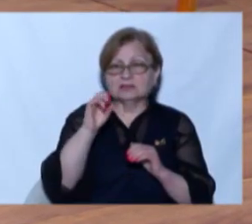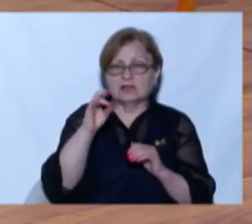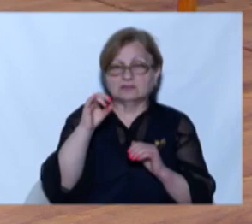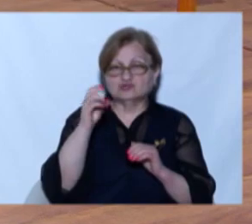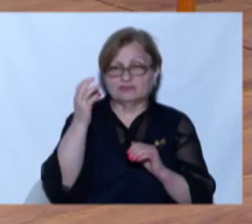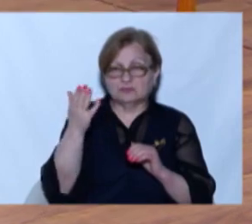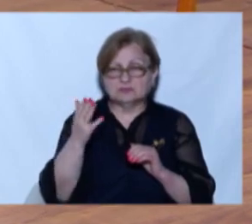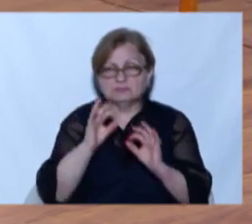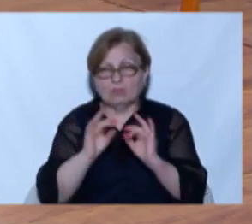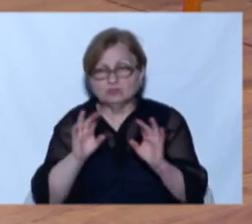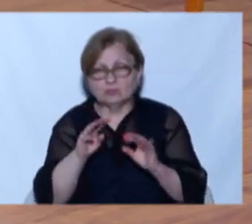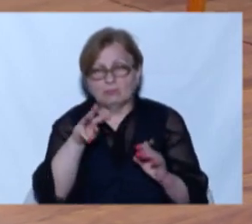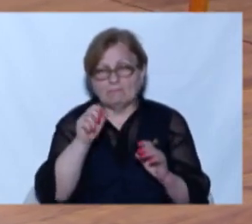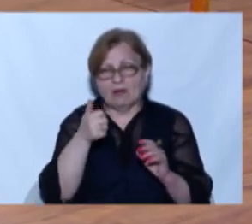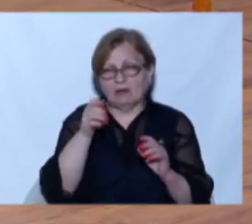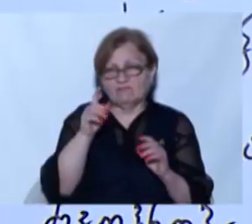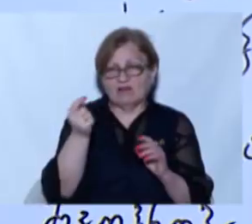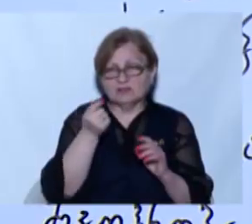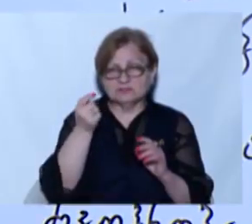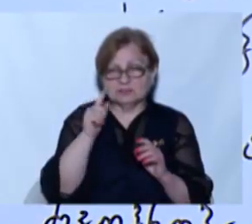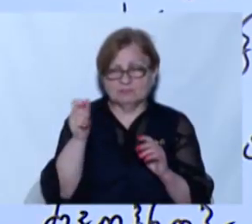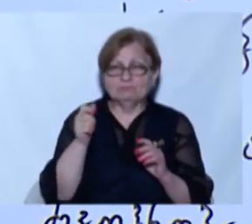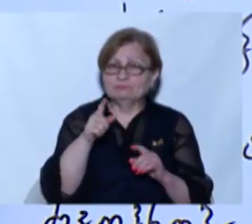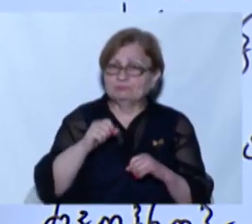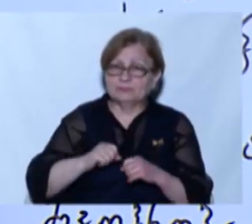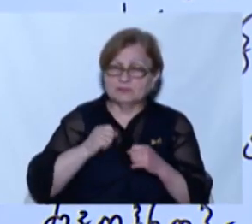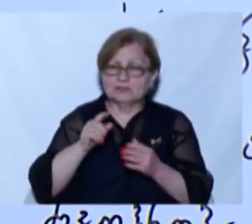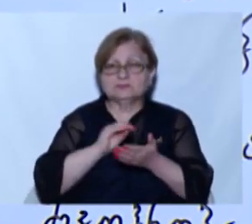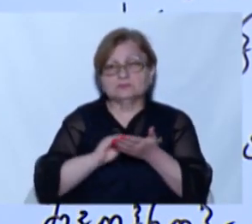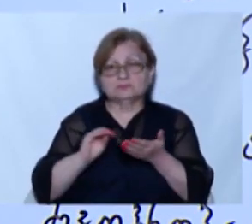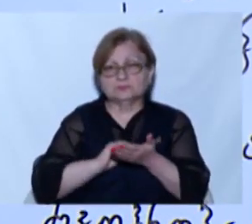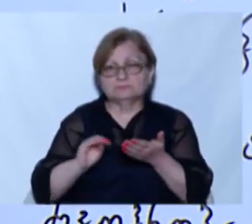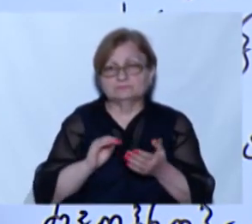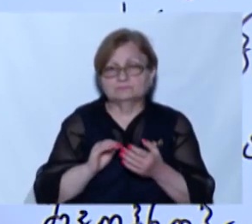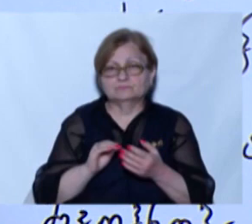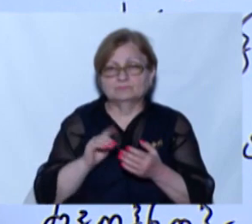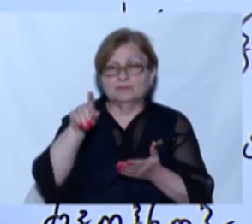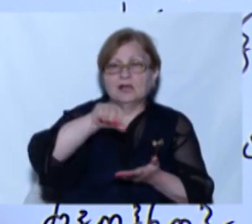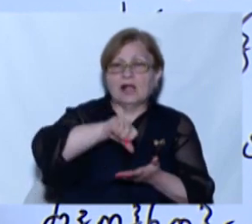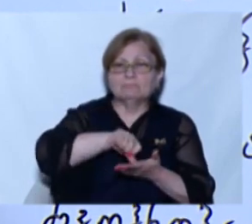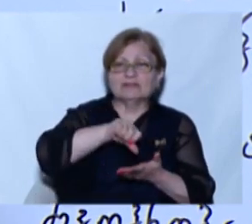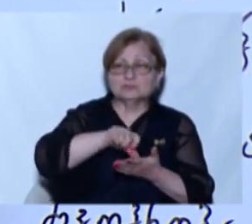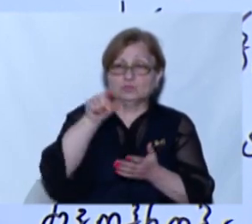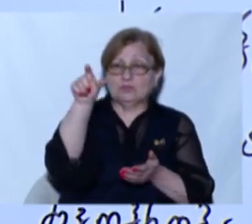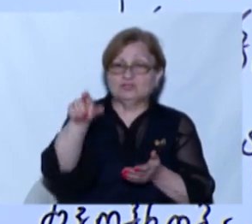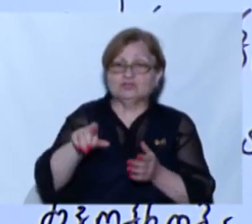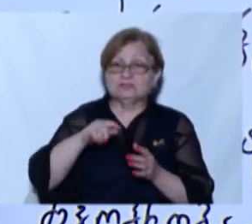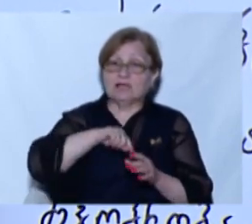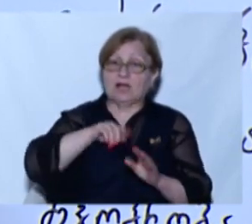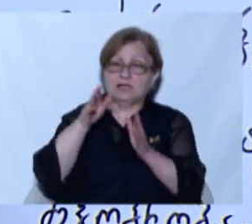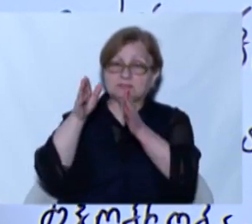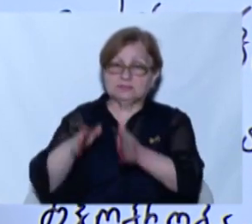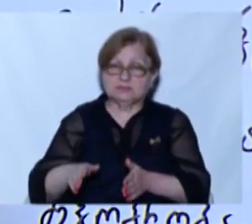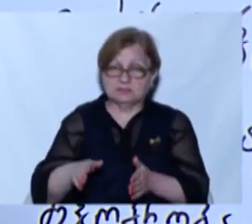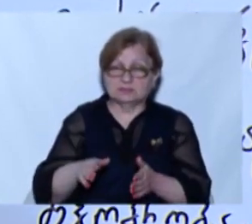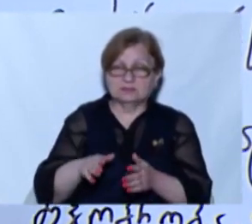ინანიშვილის მაყვალზე და სცადოთ, დაწეროთ პერსონაჟის დახასიათება. ვიცი,